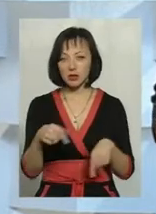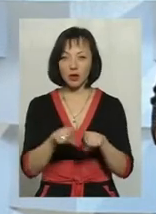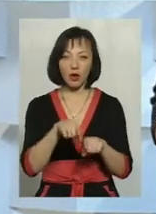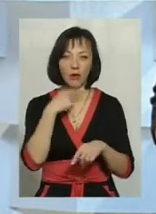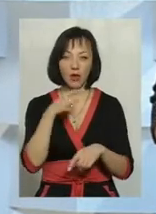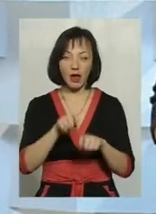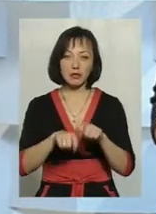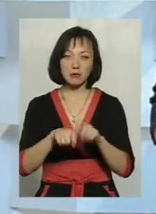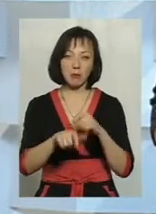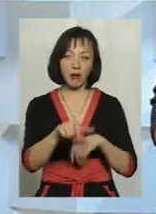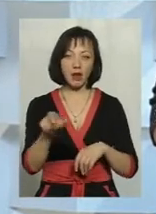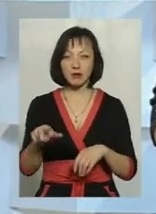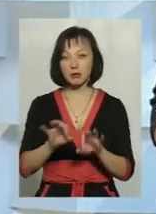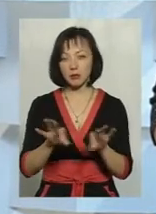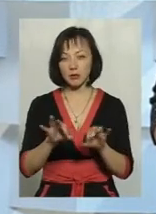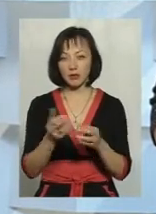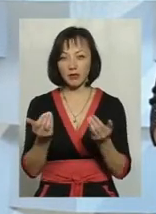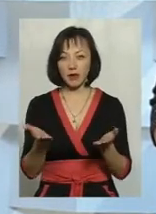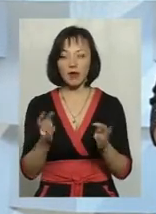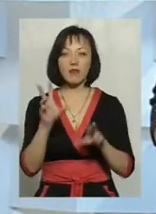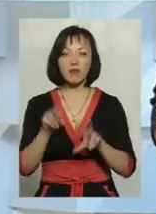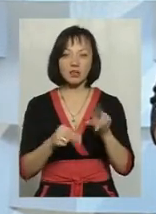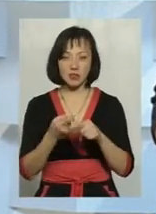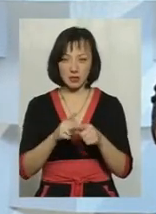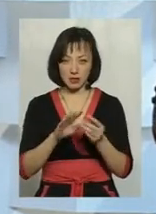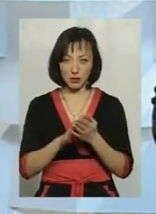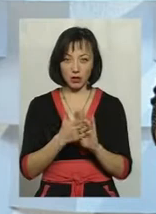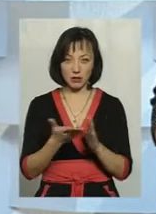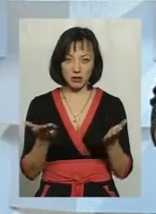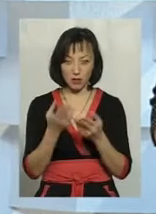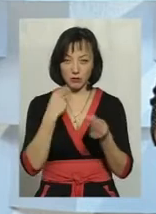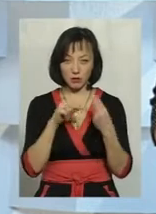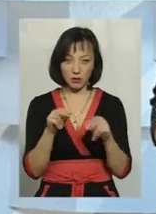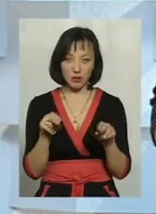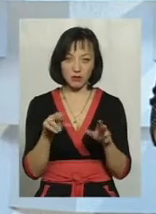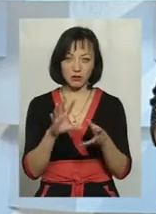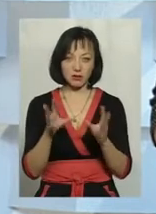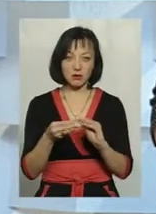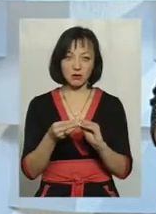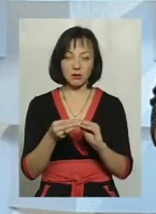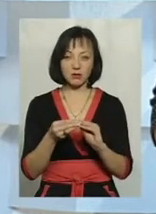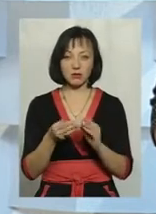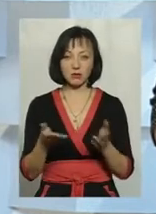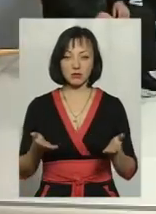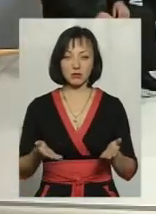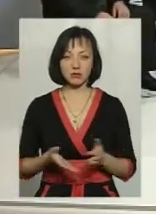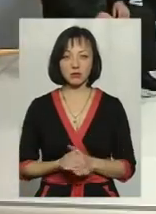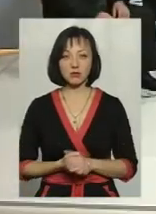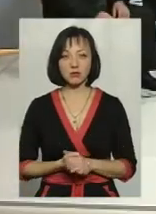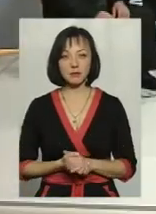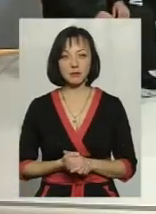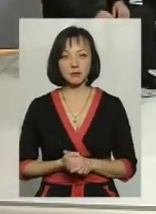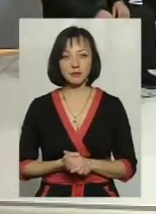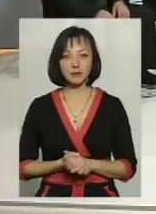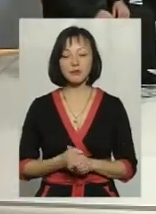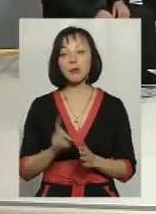говорять експерти. Прокоментуйте ви, як ви вважаєте, ця ситуація якось створить кращі умови? Якось вирішить проблему?